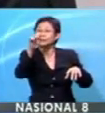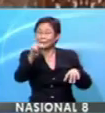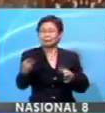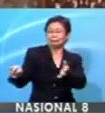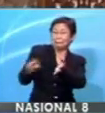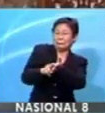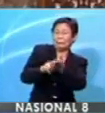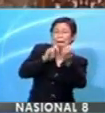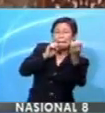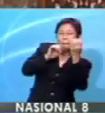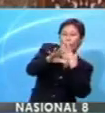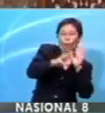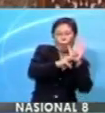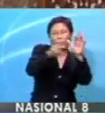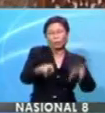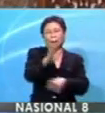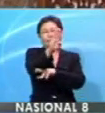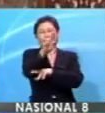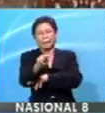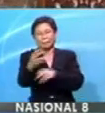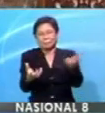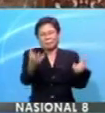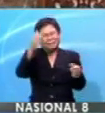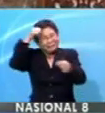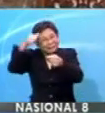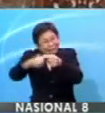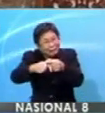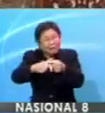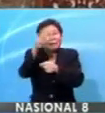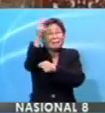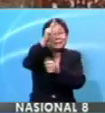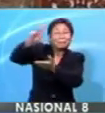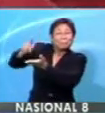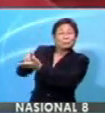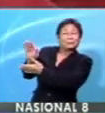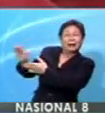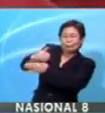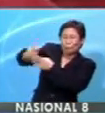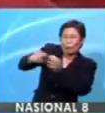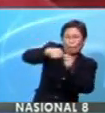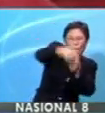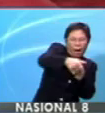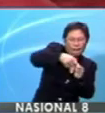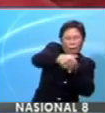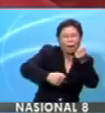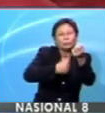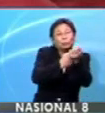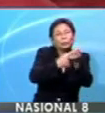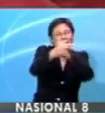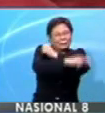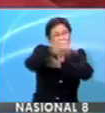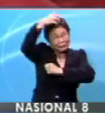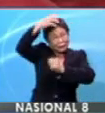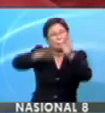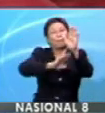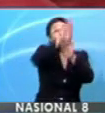dikemuk balas wakil rakyat BN yang mengingatkan bahawa kerajaan pusat telah membayar balik sumbangan Negeri Selangor dalam bentuk